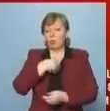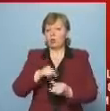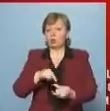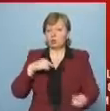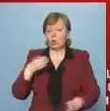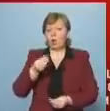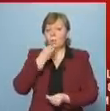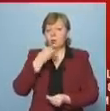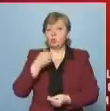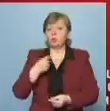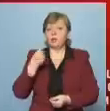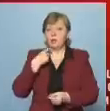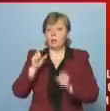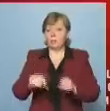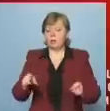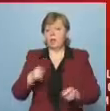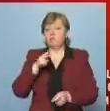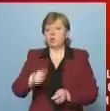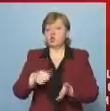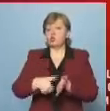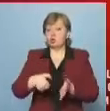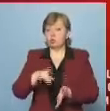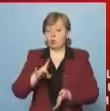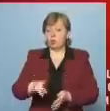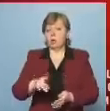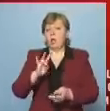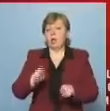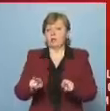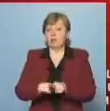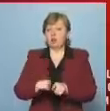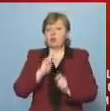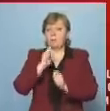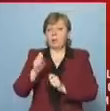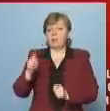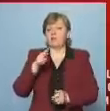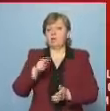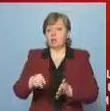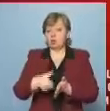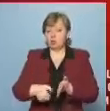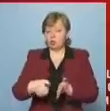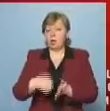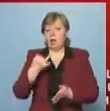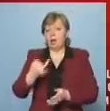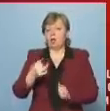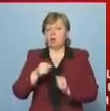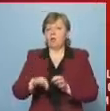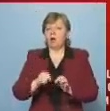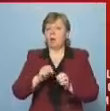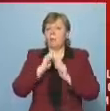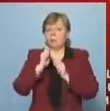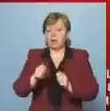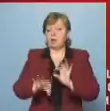в среднем пойдет 2600 рублей, почти столько же на презенты родным и близким. В качестве подарков россияне чаще всего выбирают